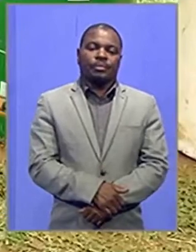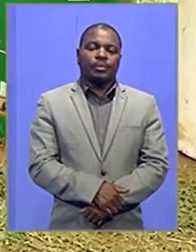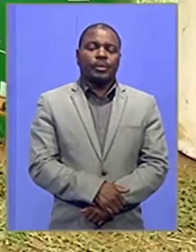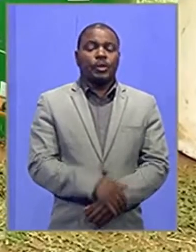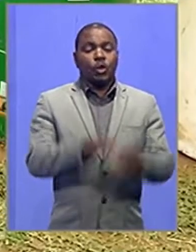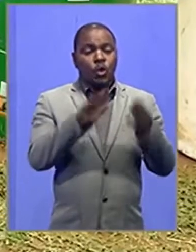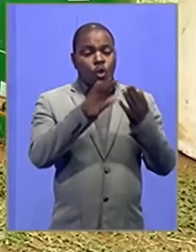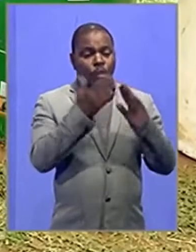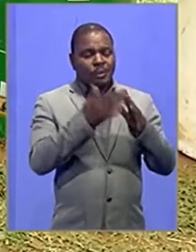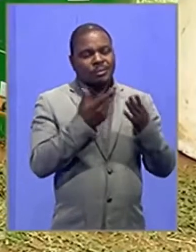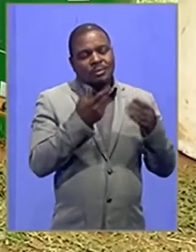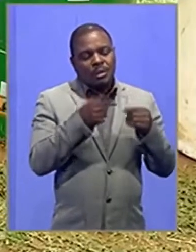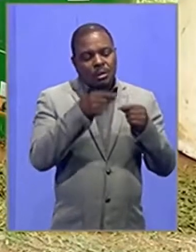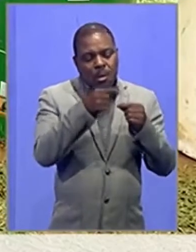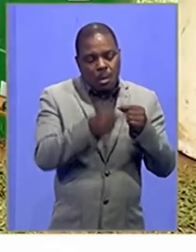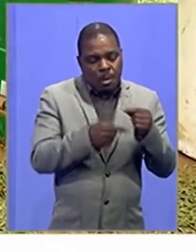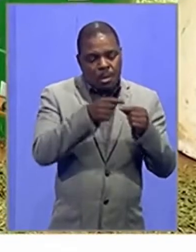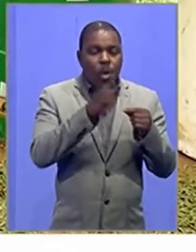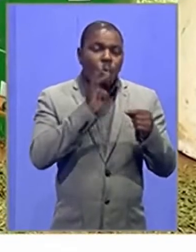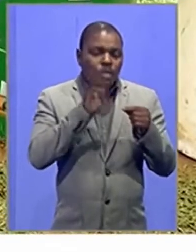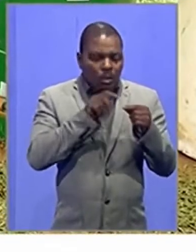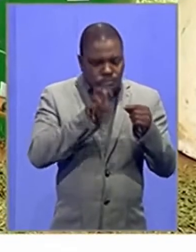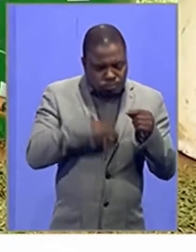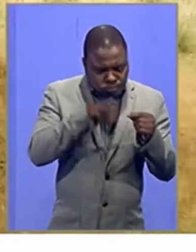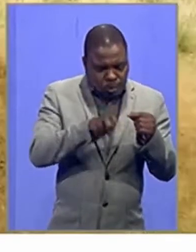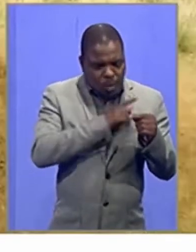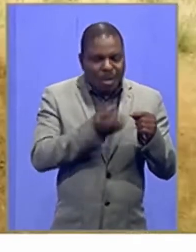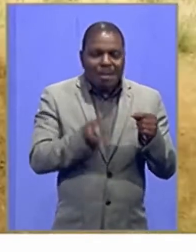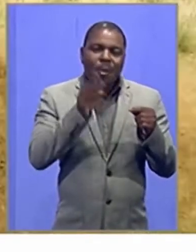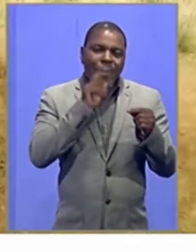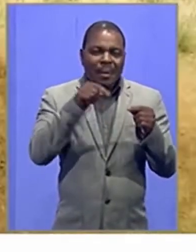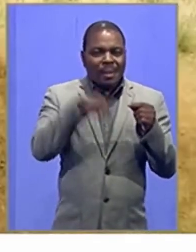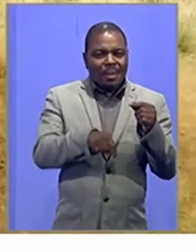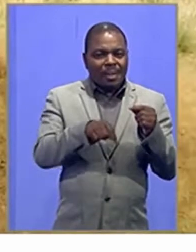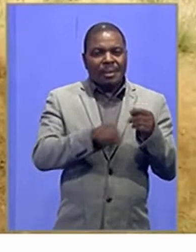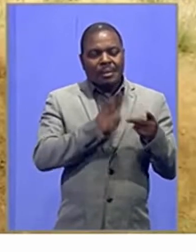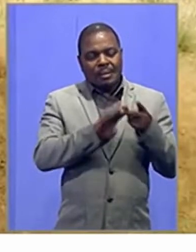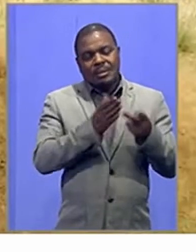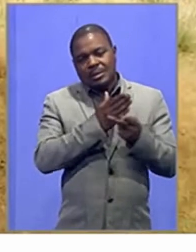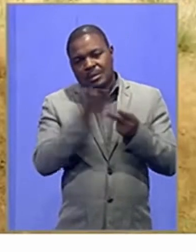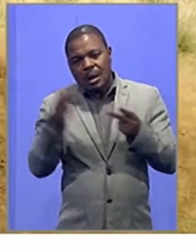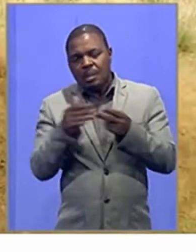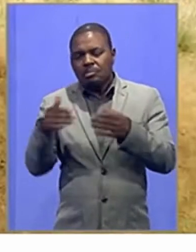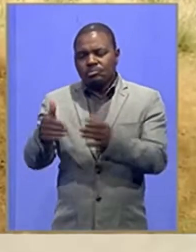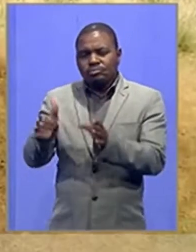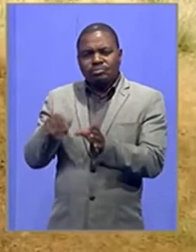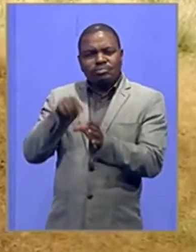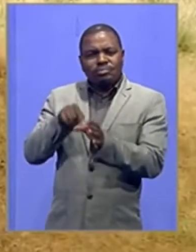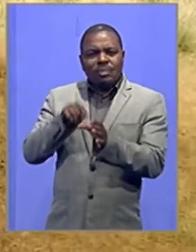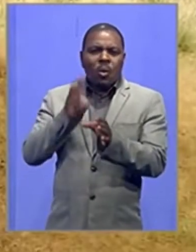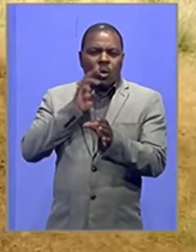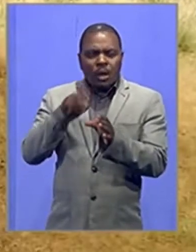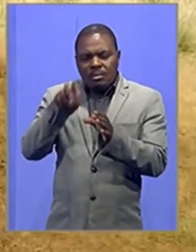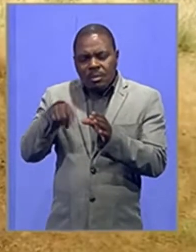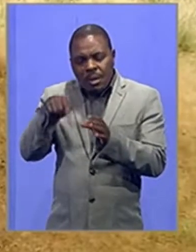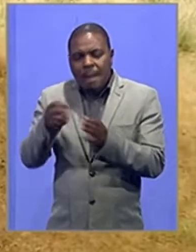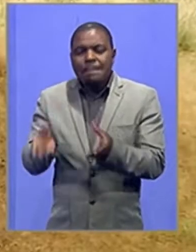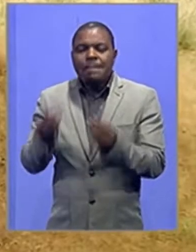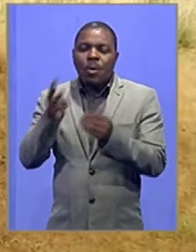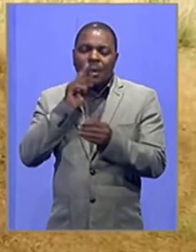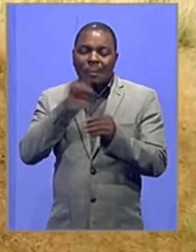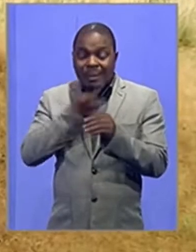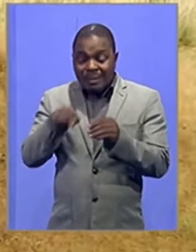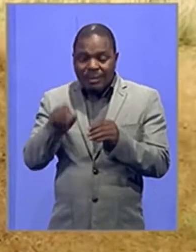Baagi ba epile mesima fo thoko ga dimitara tsa metsi go ka bona metsi. Ba bangwe ba ga metsi go tswa mo pepego-theo eno ya metsi mme fela